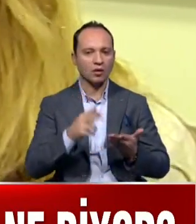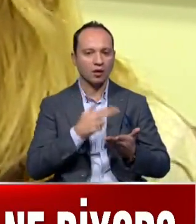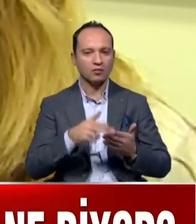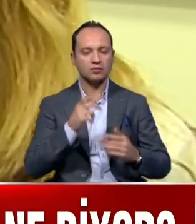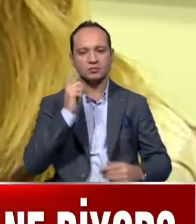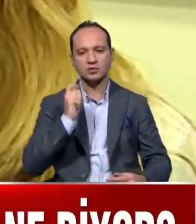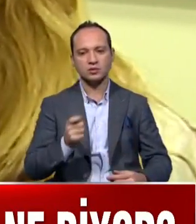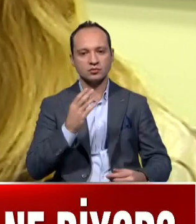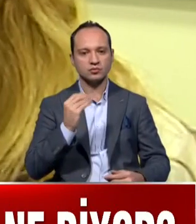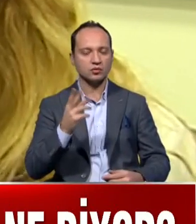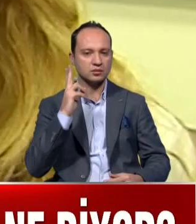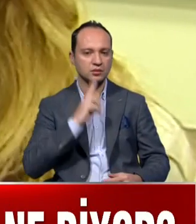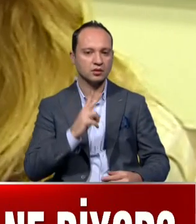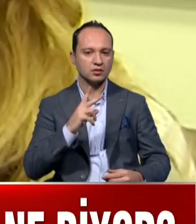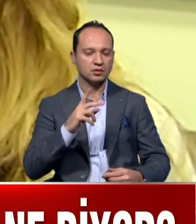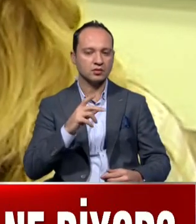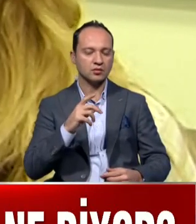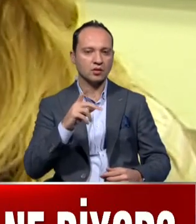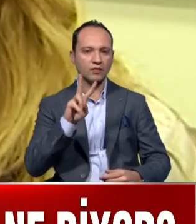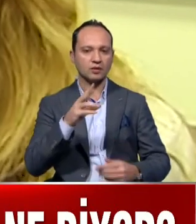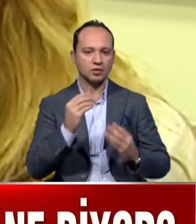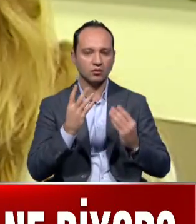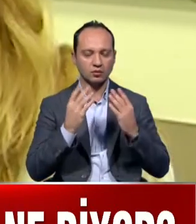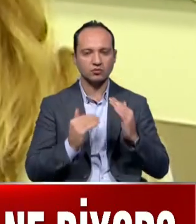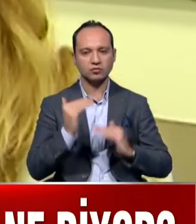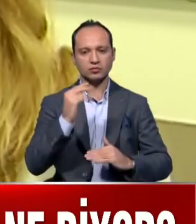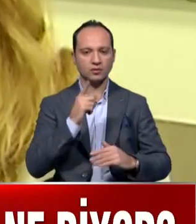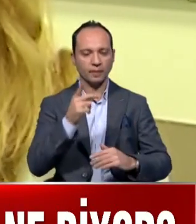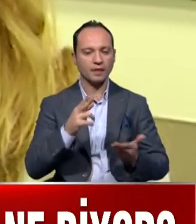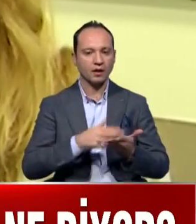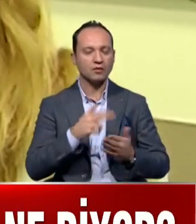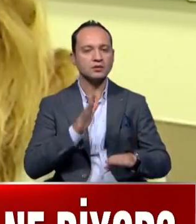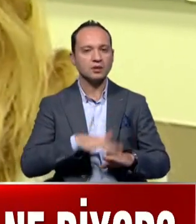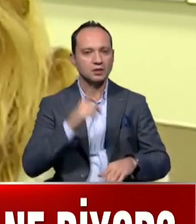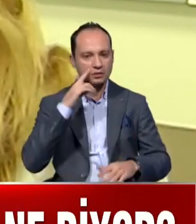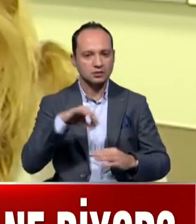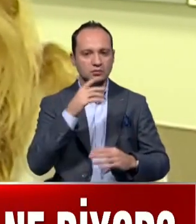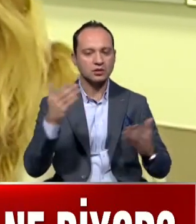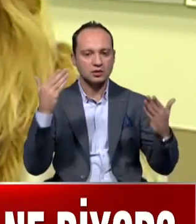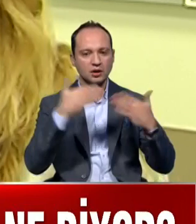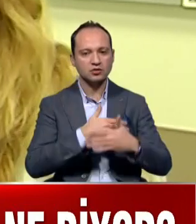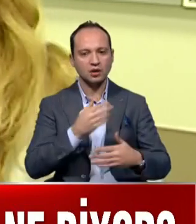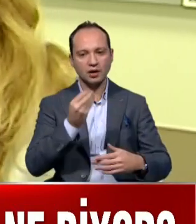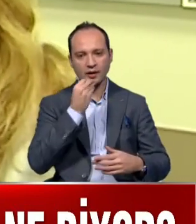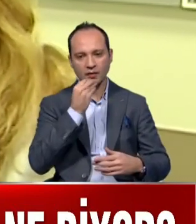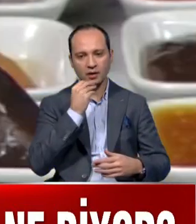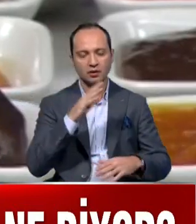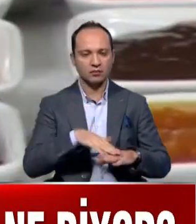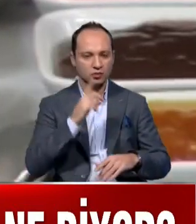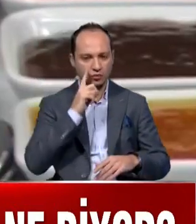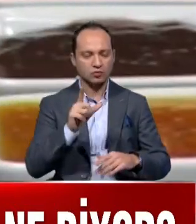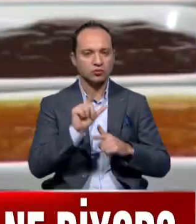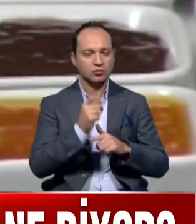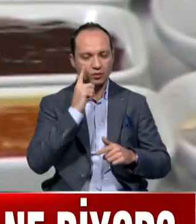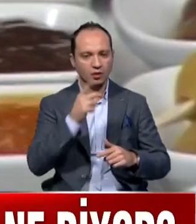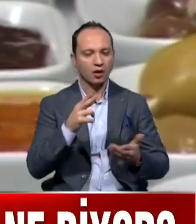kahvaltımız gerçekten çok zengin ve proteinden özellikle çok zengin. Ve kahvaltı yapmayan insanların biz gece genellikle yemek yediğini görüyoruz.